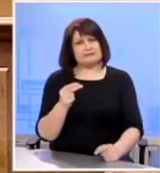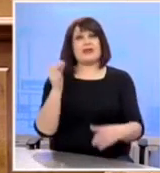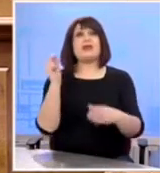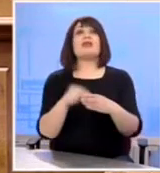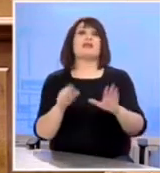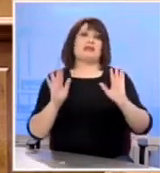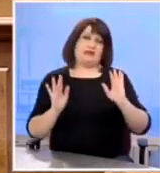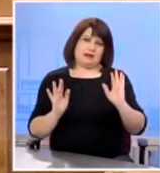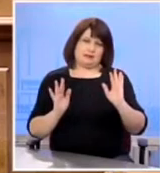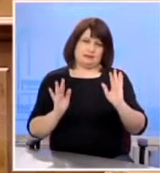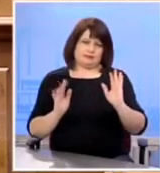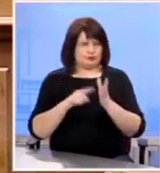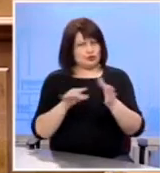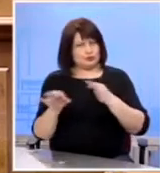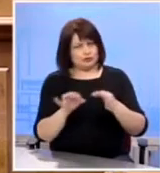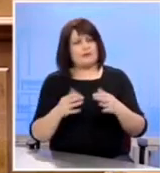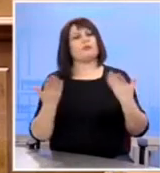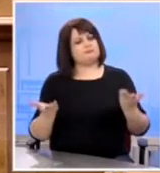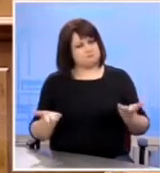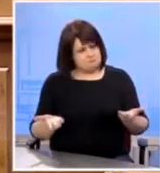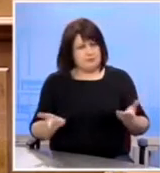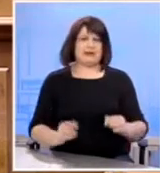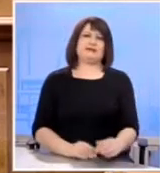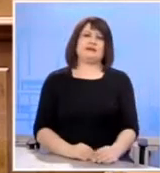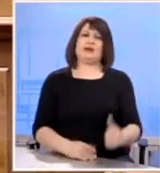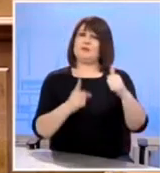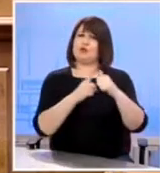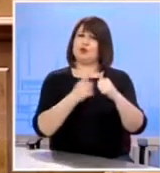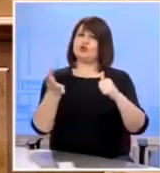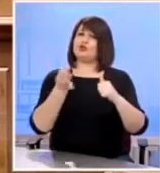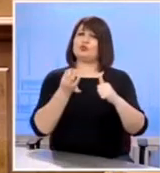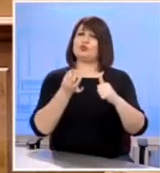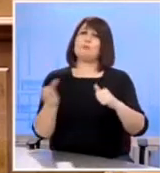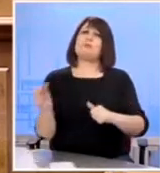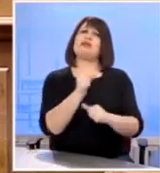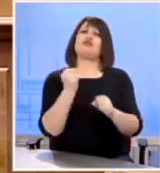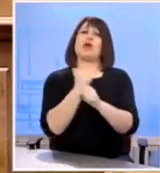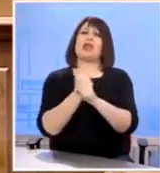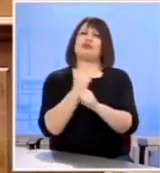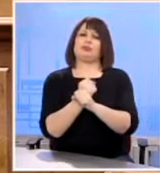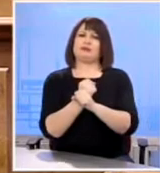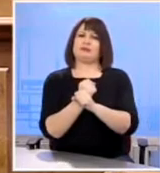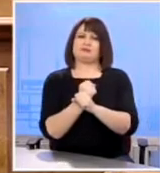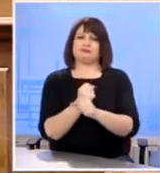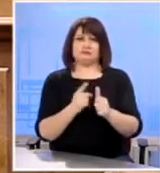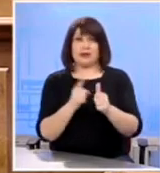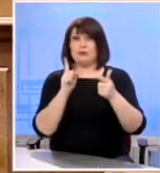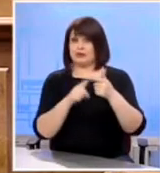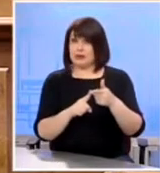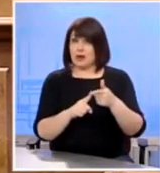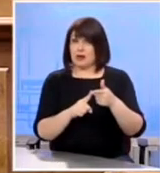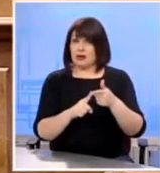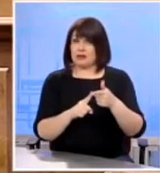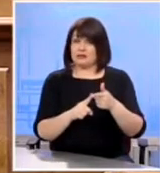το νομοσχέδιο. Μάλιστα. Πρώτον, λέει, επειδή επιστρέφουν οι εργαζόμενοι. Ταυτόχρονα, ενώ